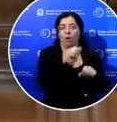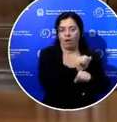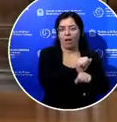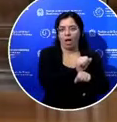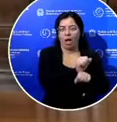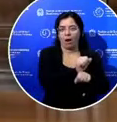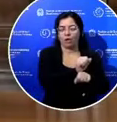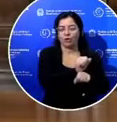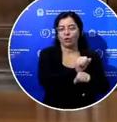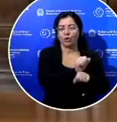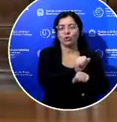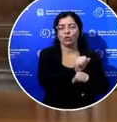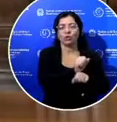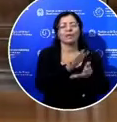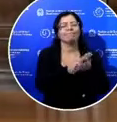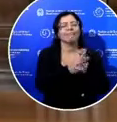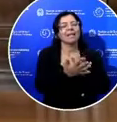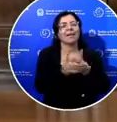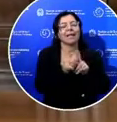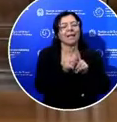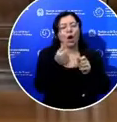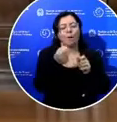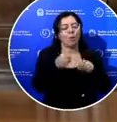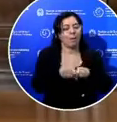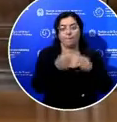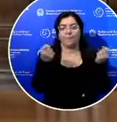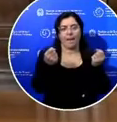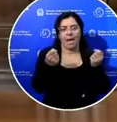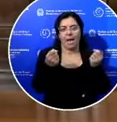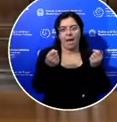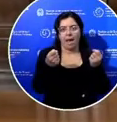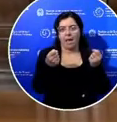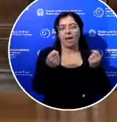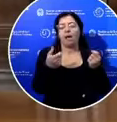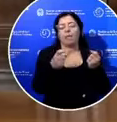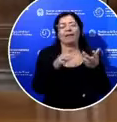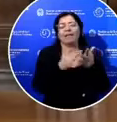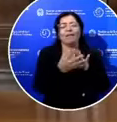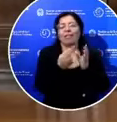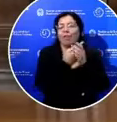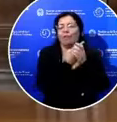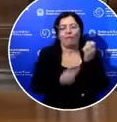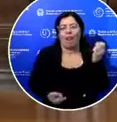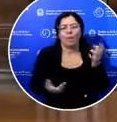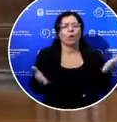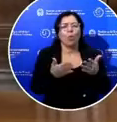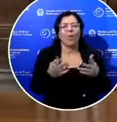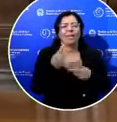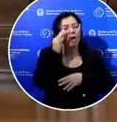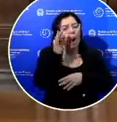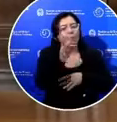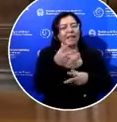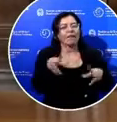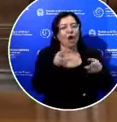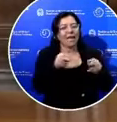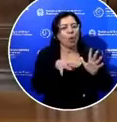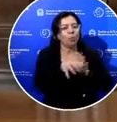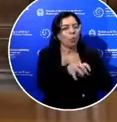carcere. Si innesca un cortocircuito che rappresenta il fallimento di ogni funzione rieducativa della